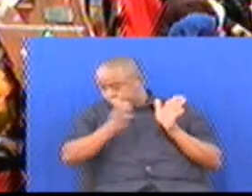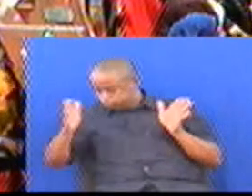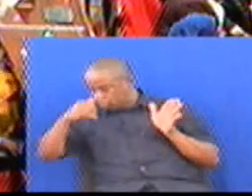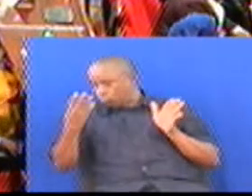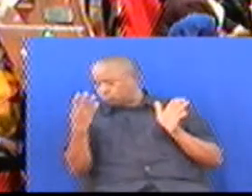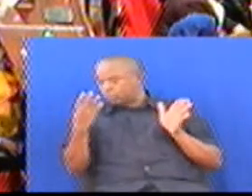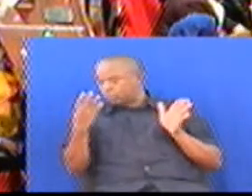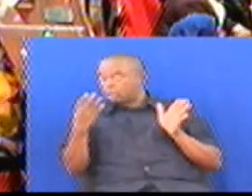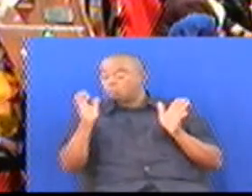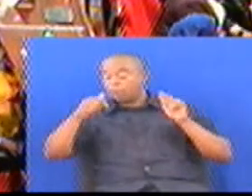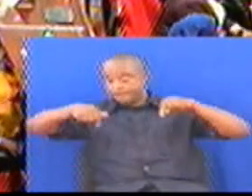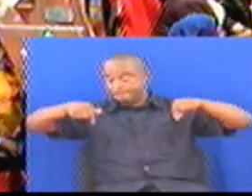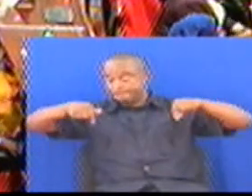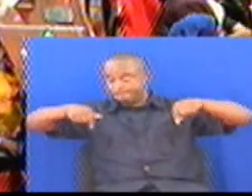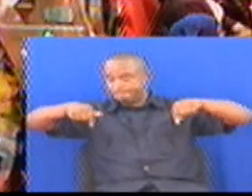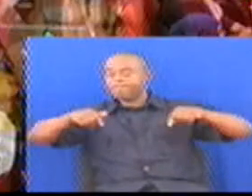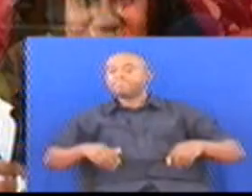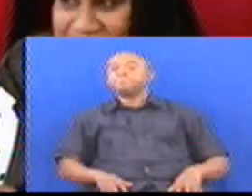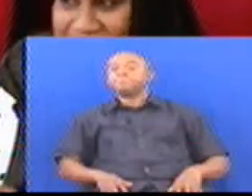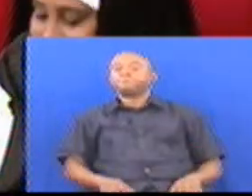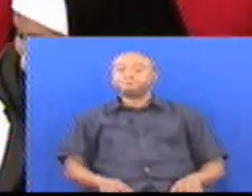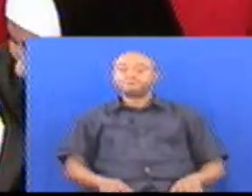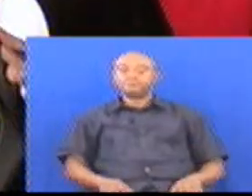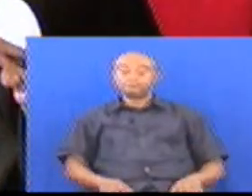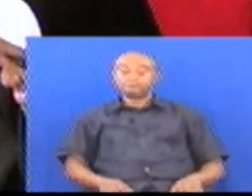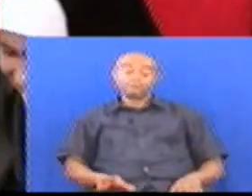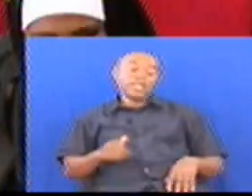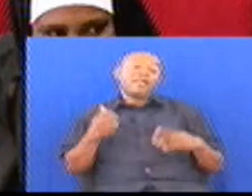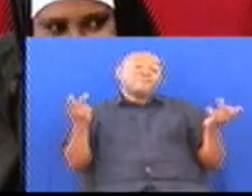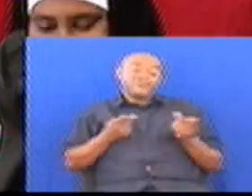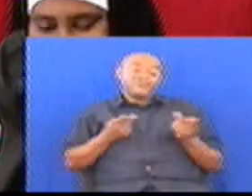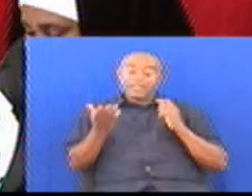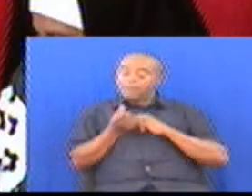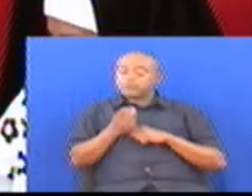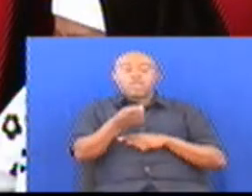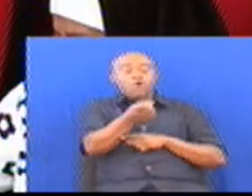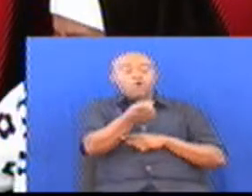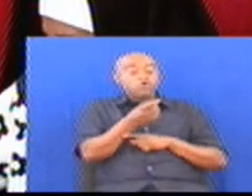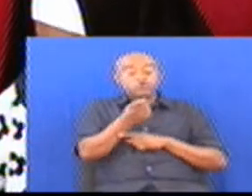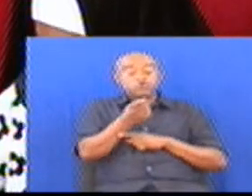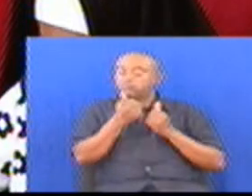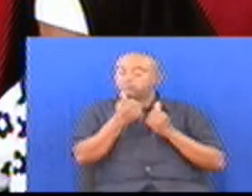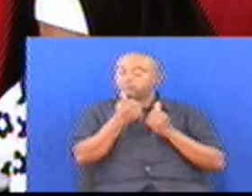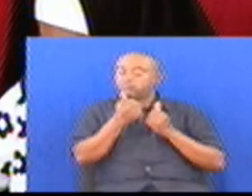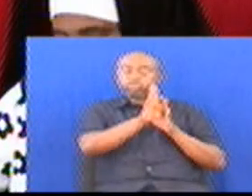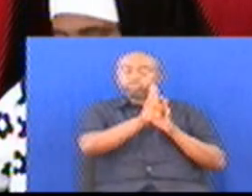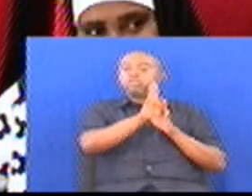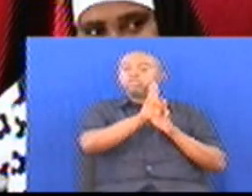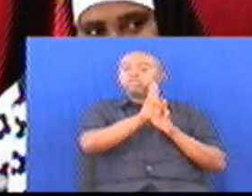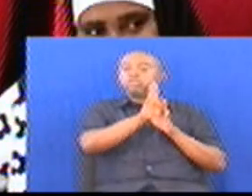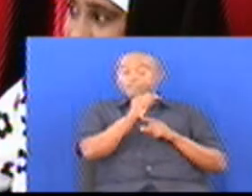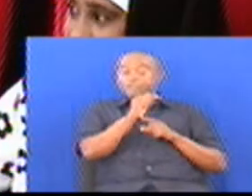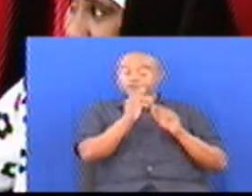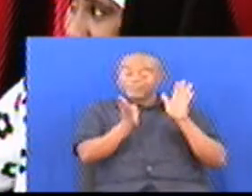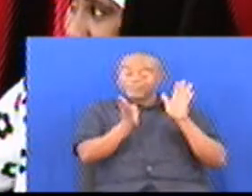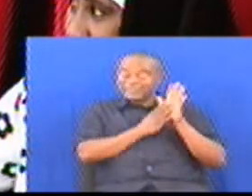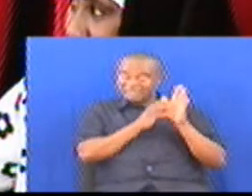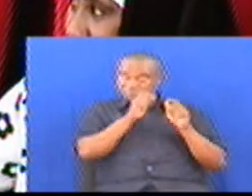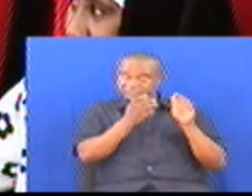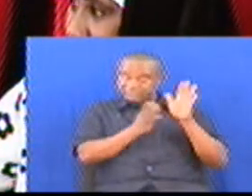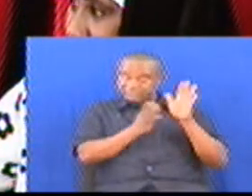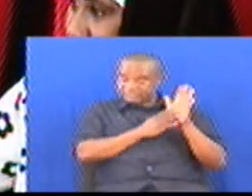Aprili 2020. Aidha, mapato ya kodi yameongezeka kutoka shilingi trilioni